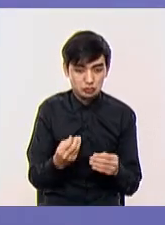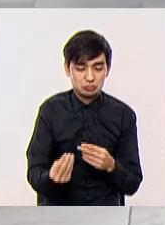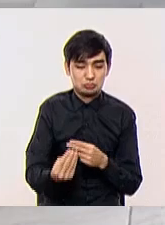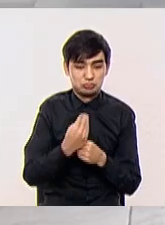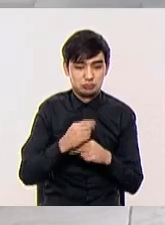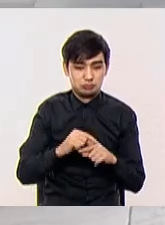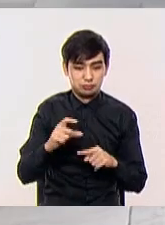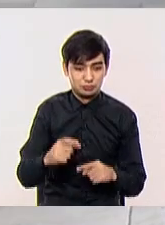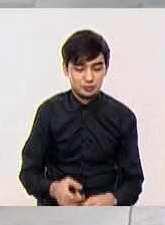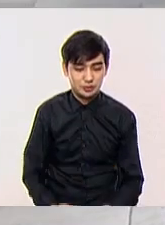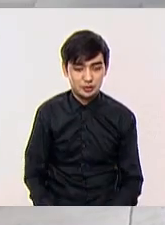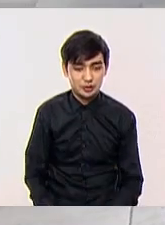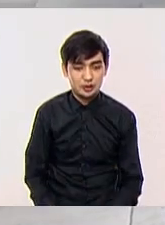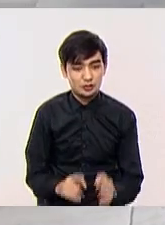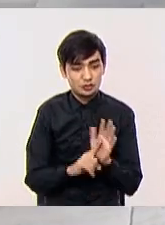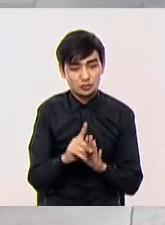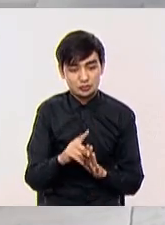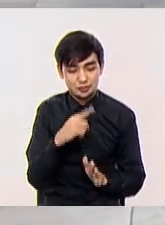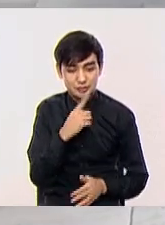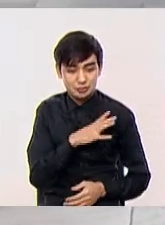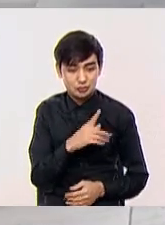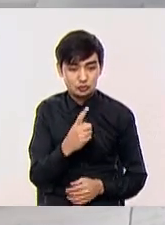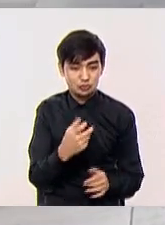выросла. Сдали сначала